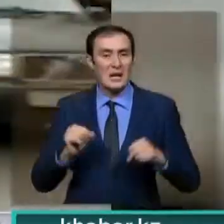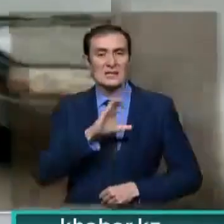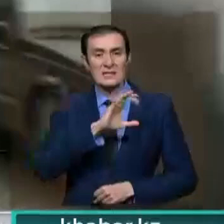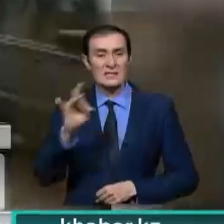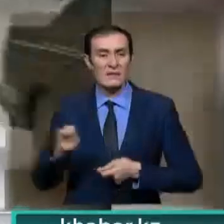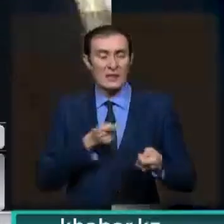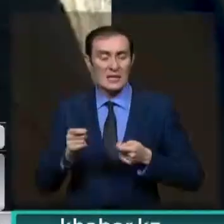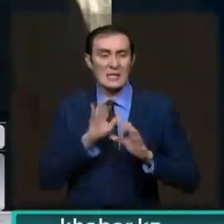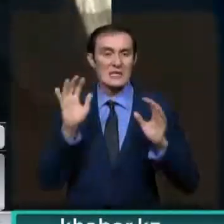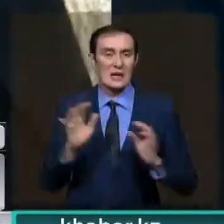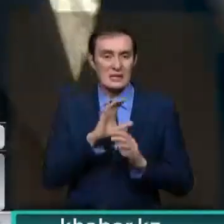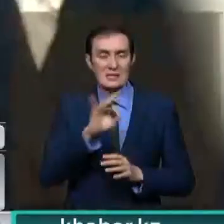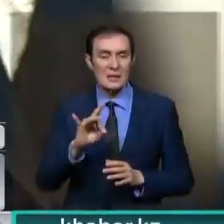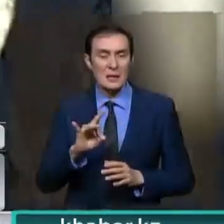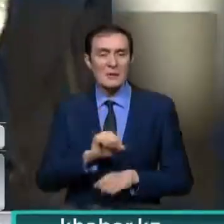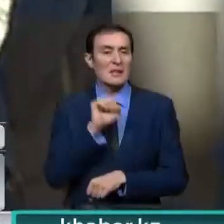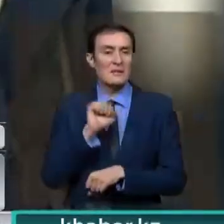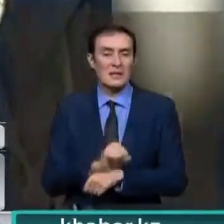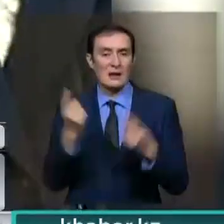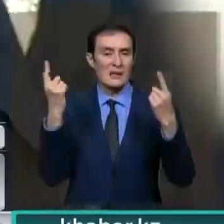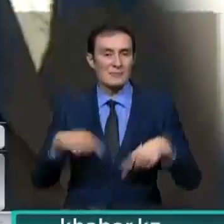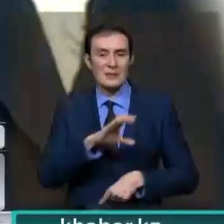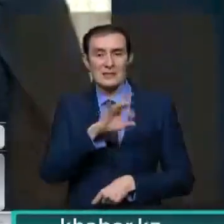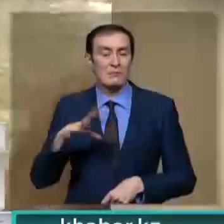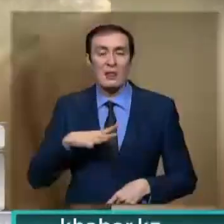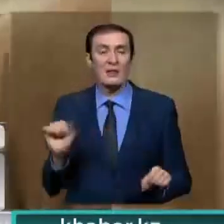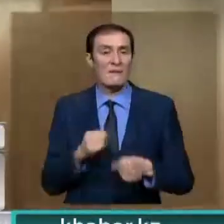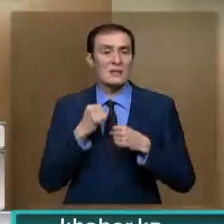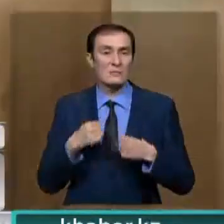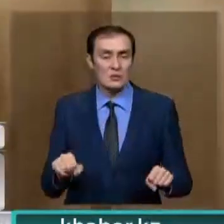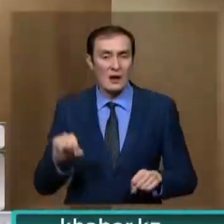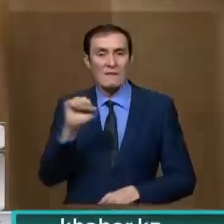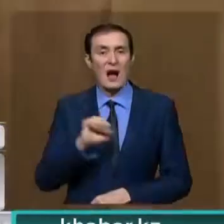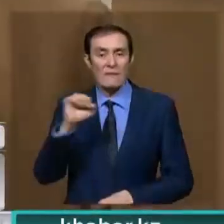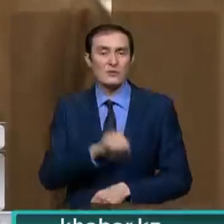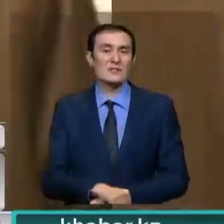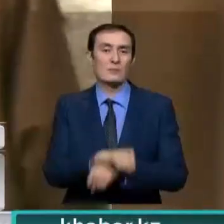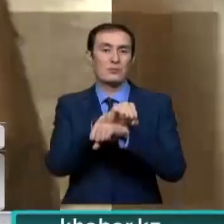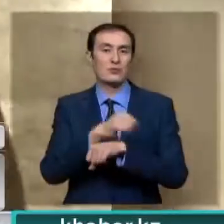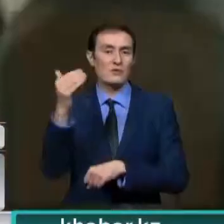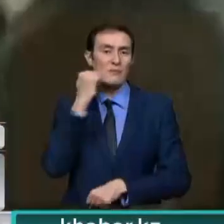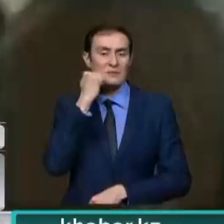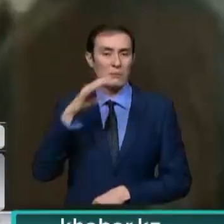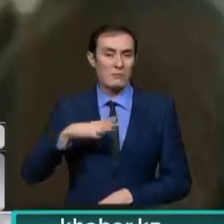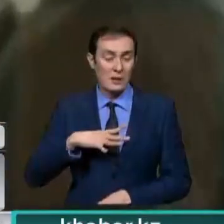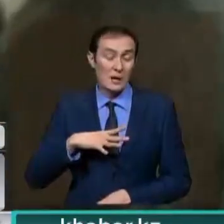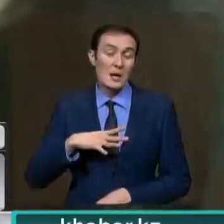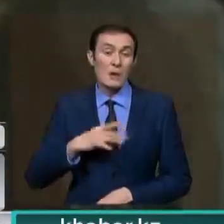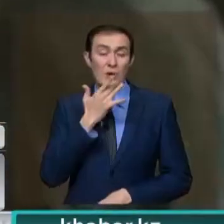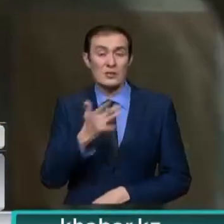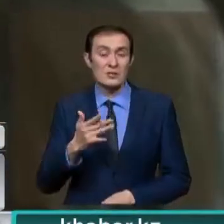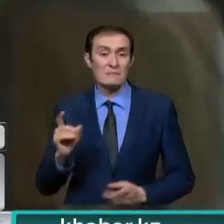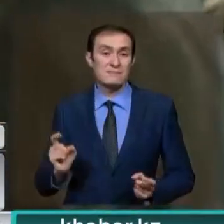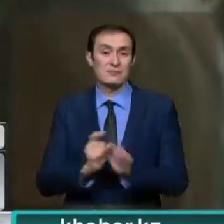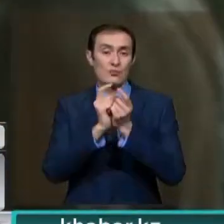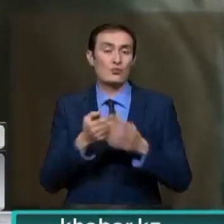сохранить союз предотвратить распад ссср было уже невозможно августовский путч стал историческим практически страсти